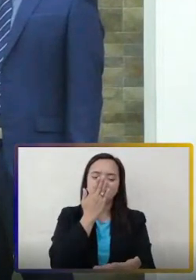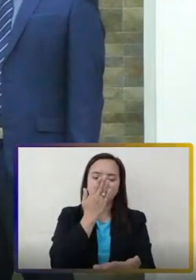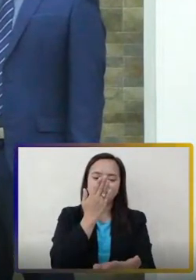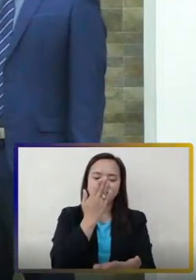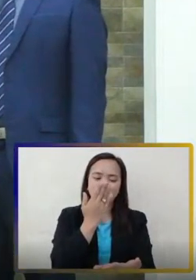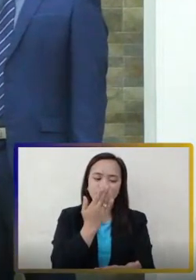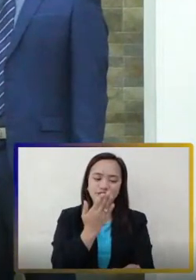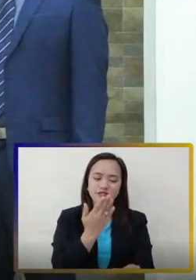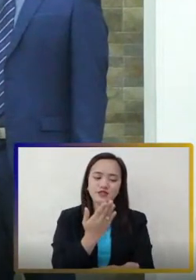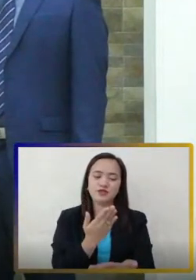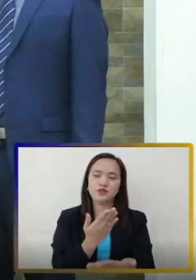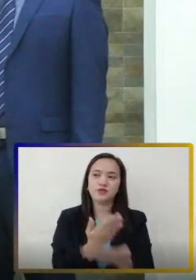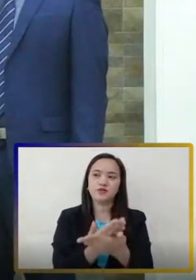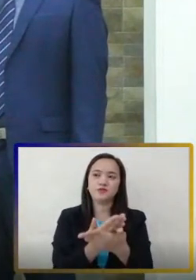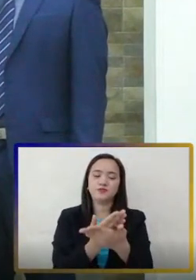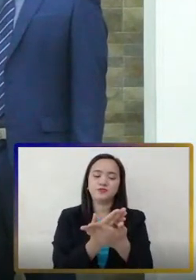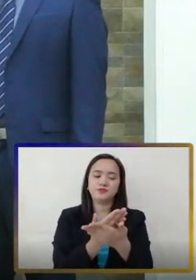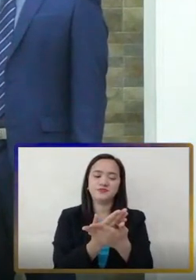ang